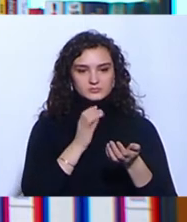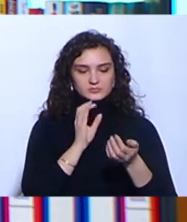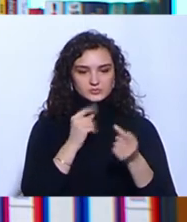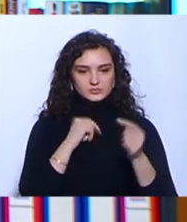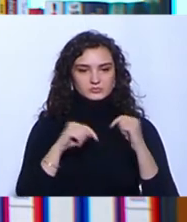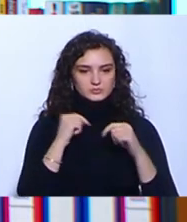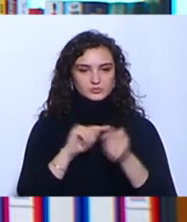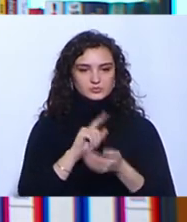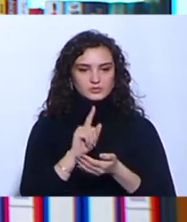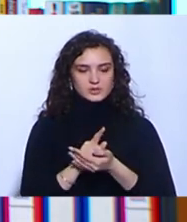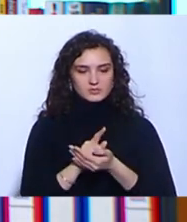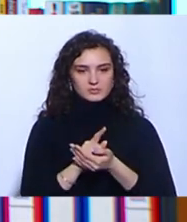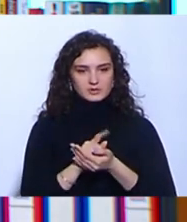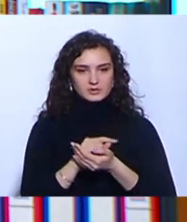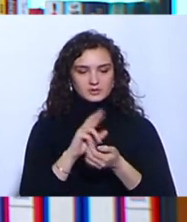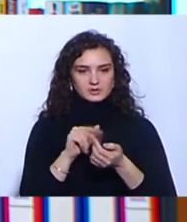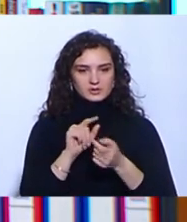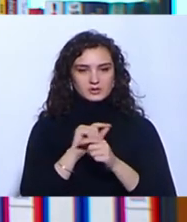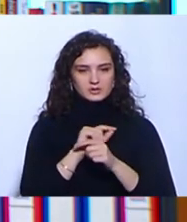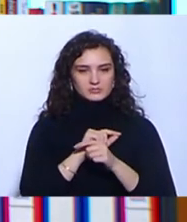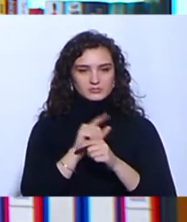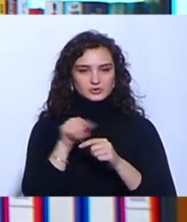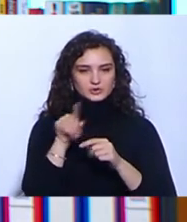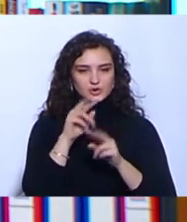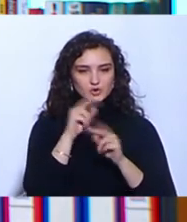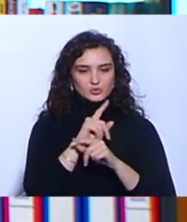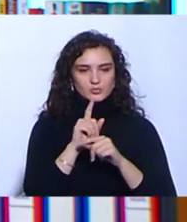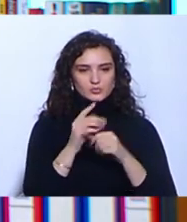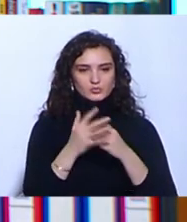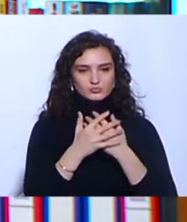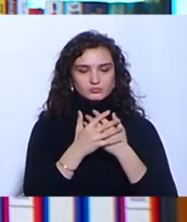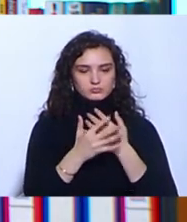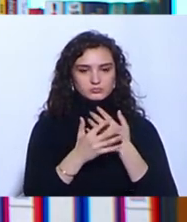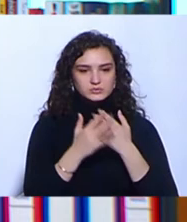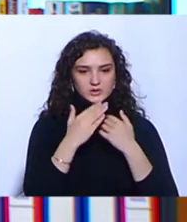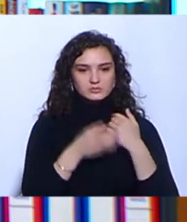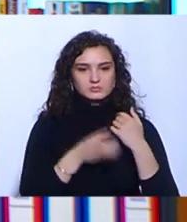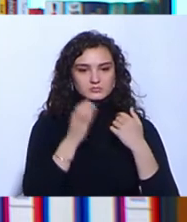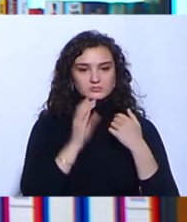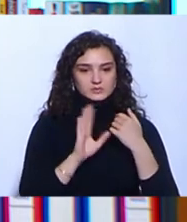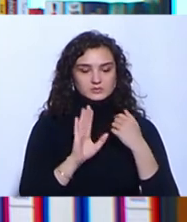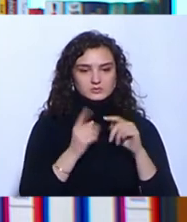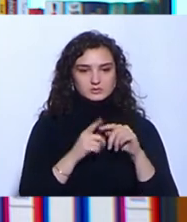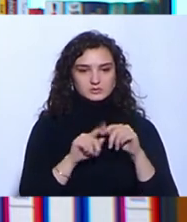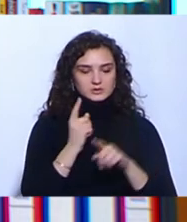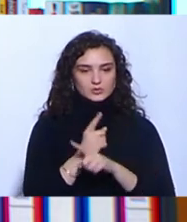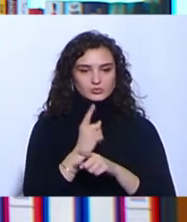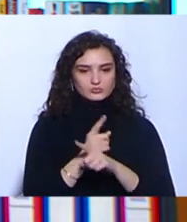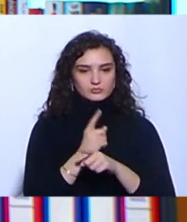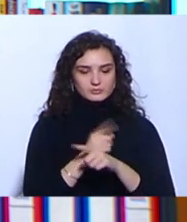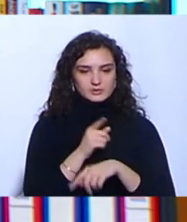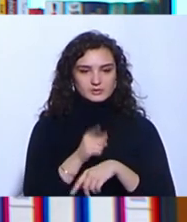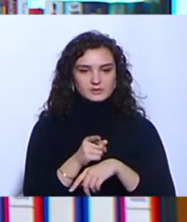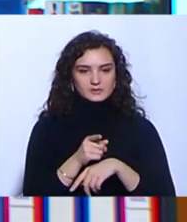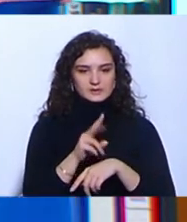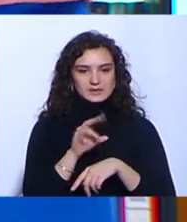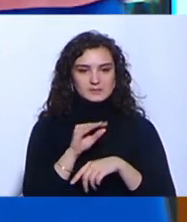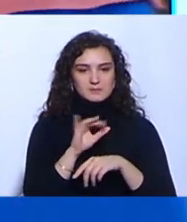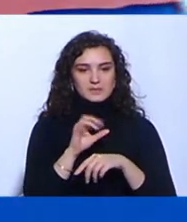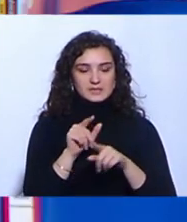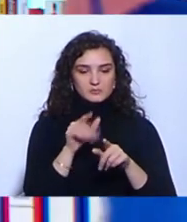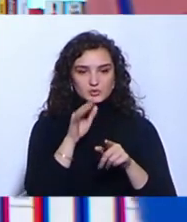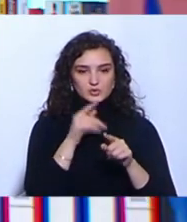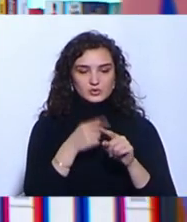შენარჩუნება ორგანიზმში აუცილებელია და გავრცელებული შეცდომა, რომ შემიშუპდა აღარდავლიო წყალი, დაუშვებელია ლიმფედემის შემთხვევაში. ეს კიდევ